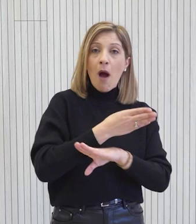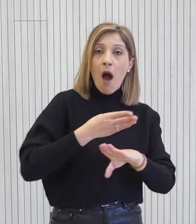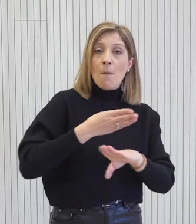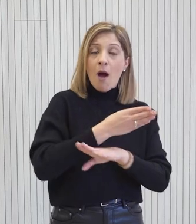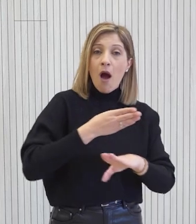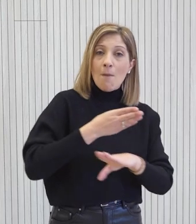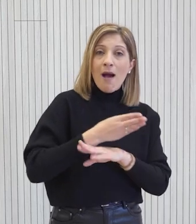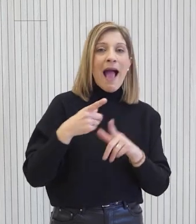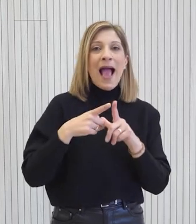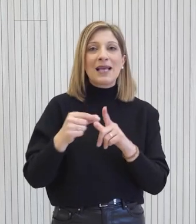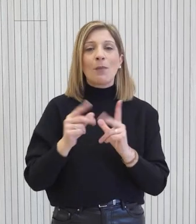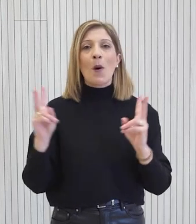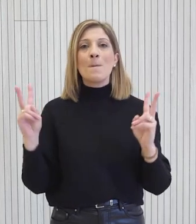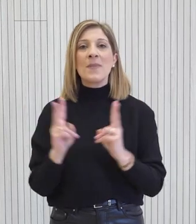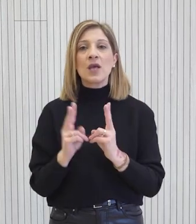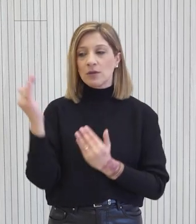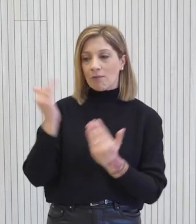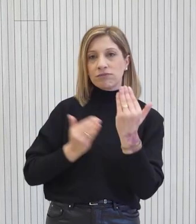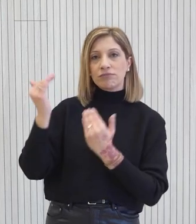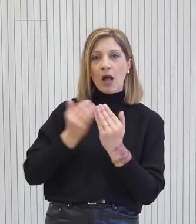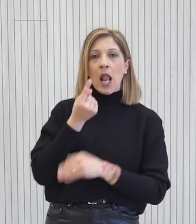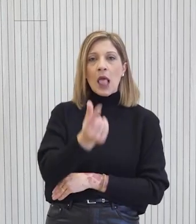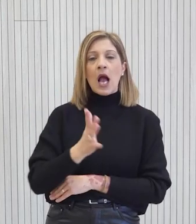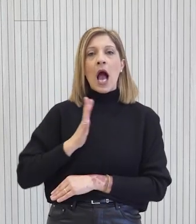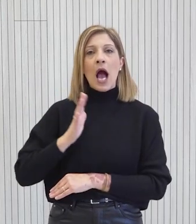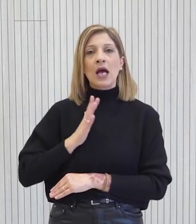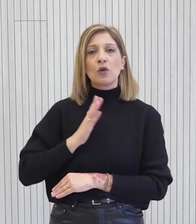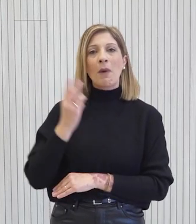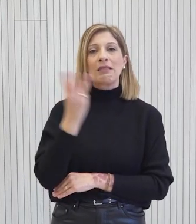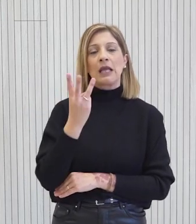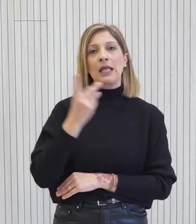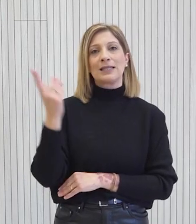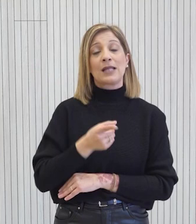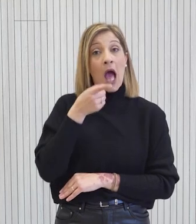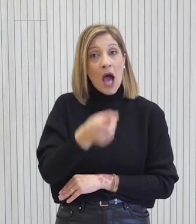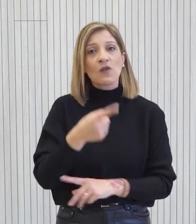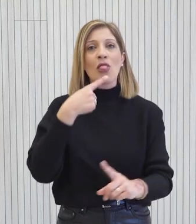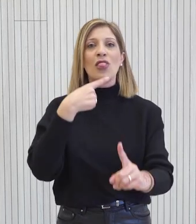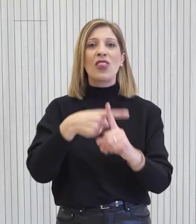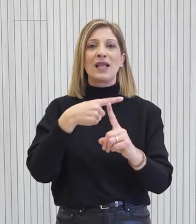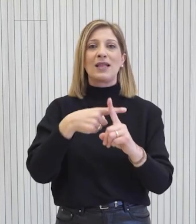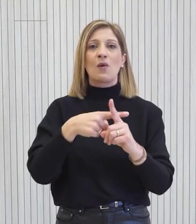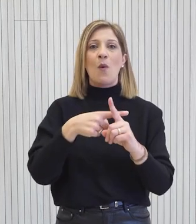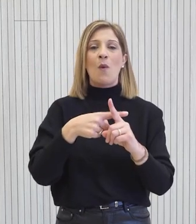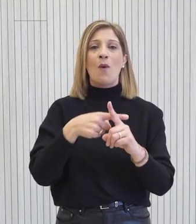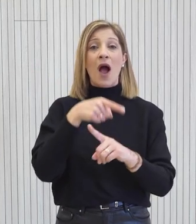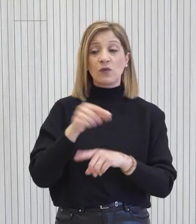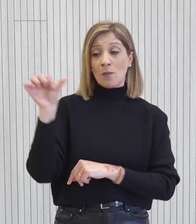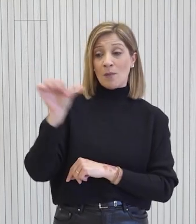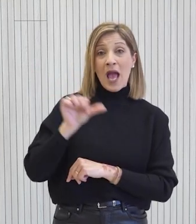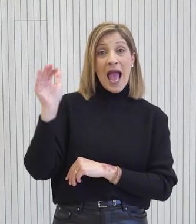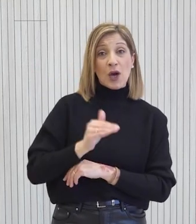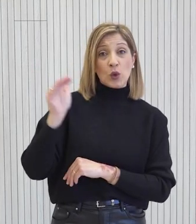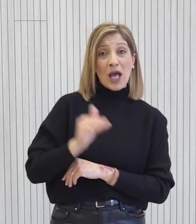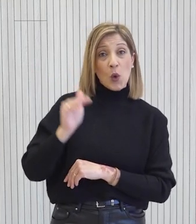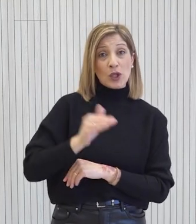Κύπρο παρατηρείται μείωση 33%. Η θετική εικόνα που για πρώτη φορά σημειώνει το ισοζύγιο αφίξεων επιστροφών, εκτιμούμε